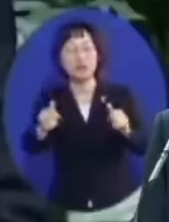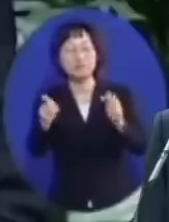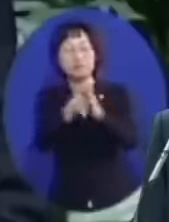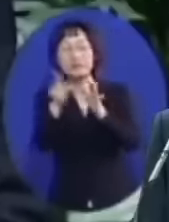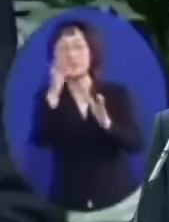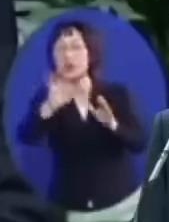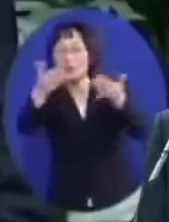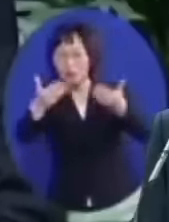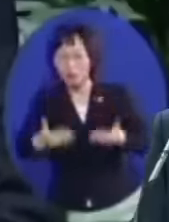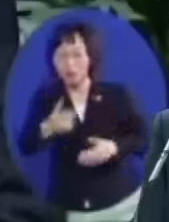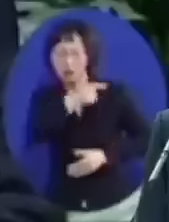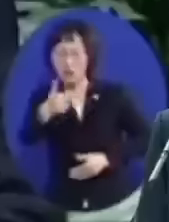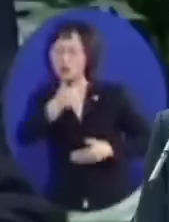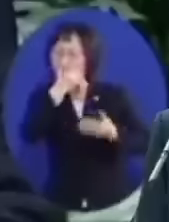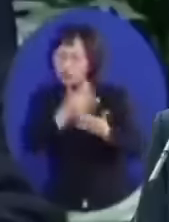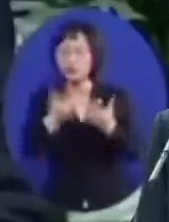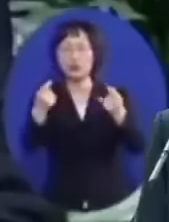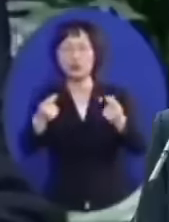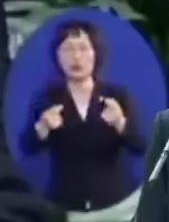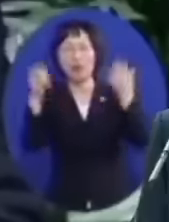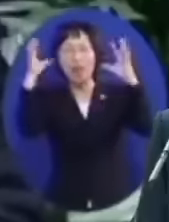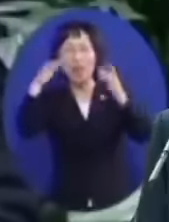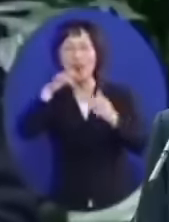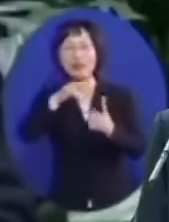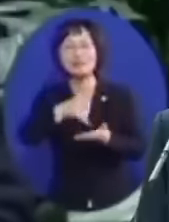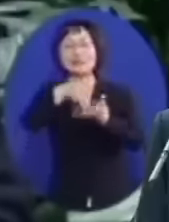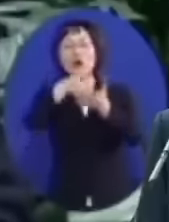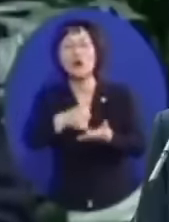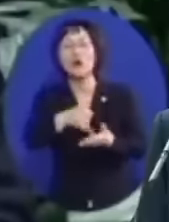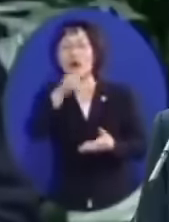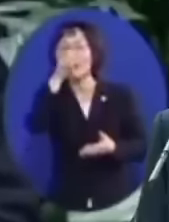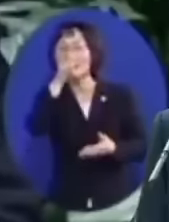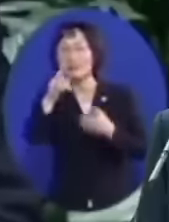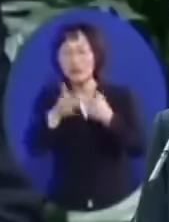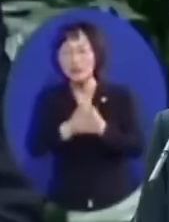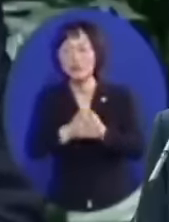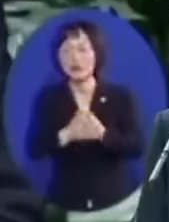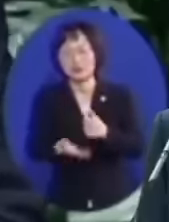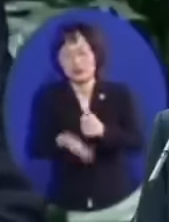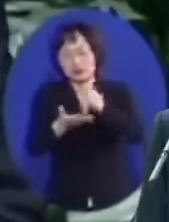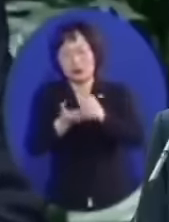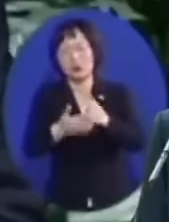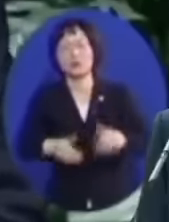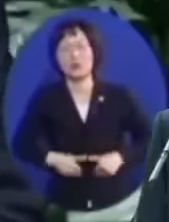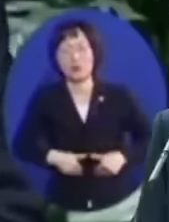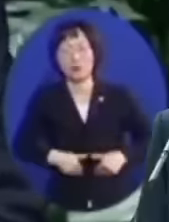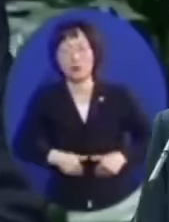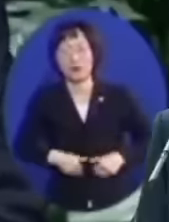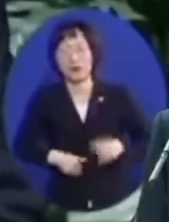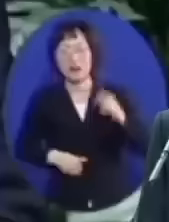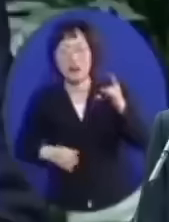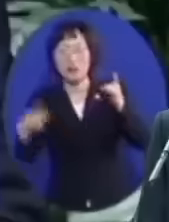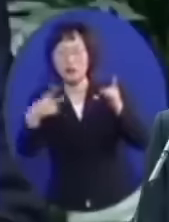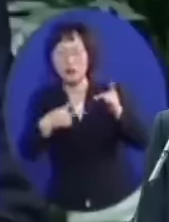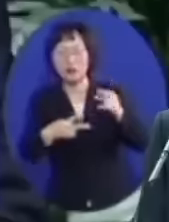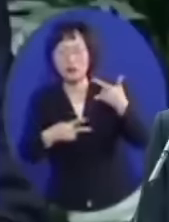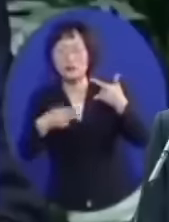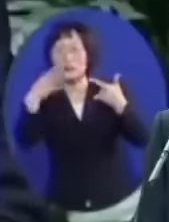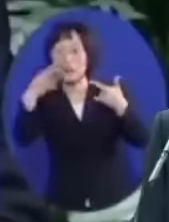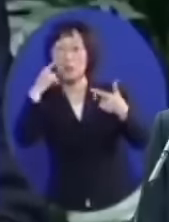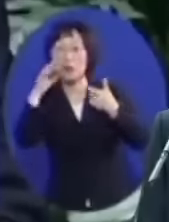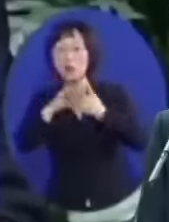것이 굉장히 중요해요. 어린아이도 인격을 가지고 있기 때문에 인정을 해줘야 되는 것입니다. 에베소 6장 4절에 아비들아 너희